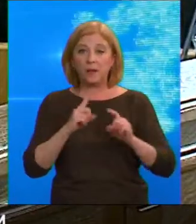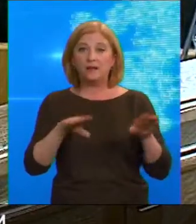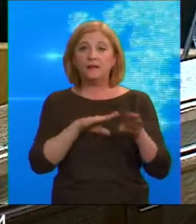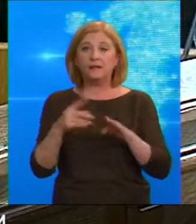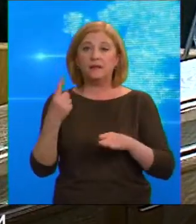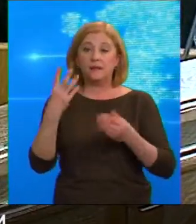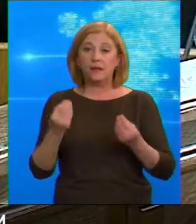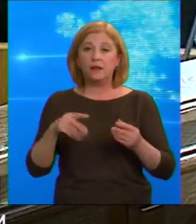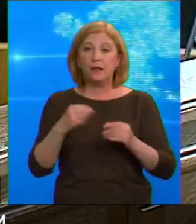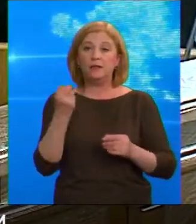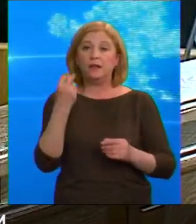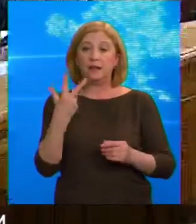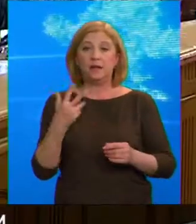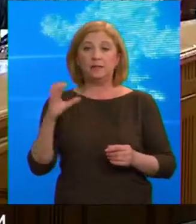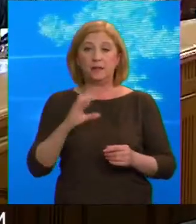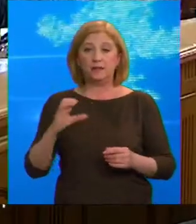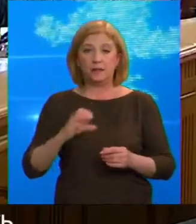голосования назначен на 13 сентября.